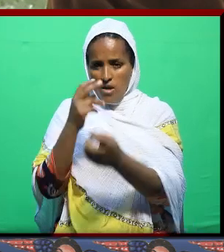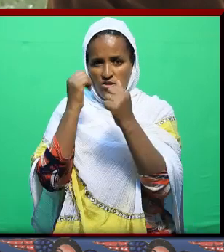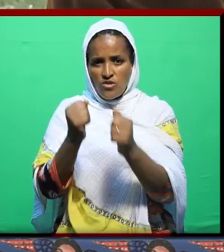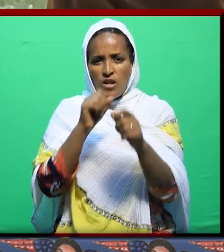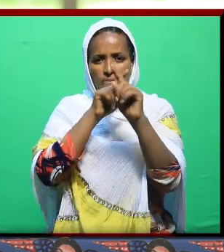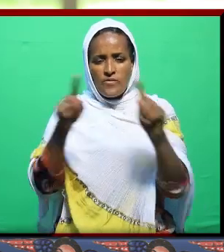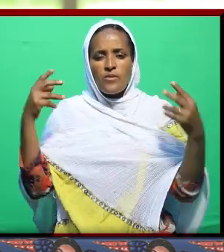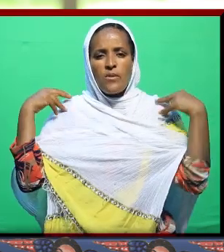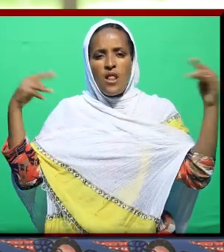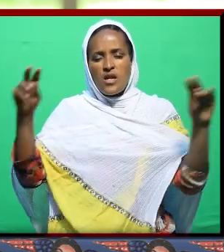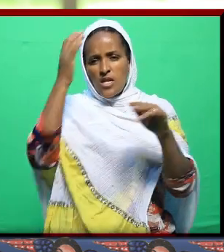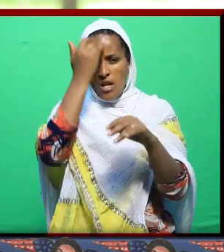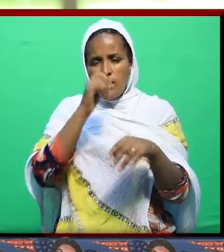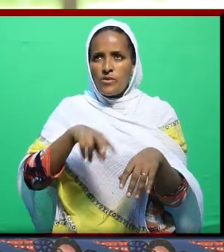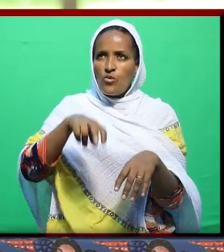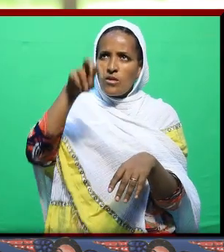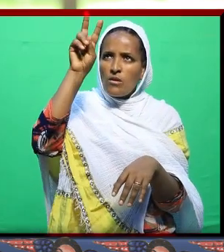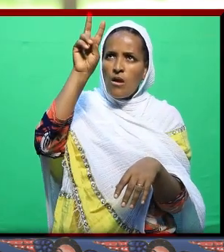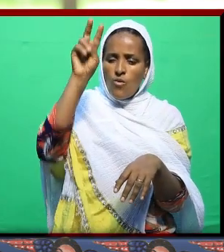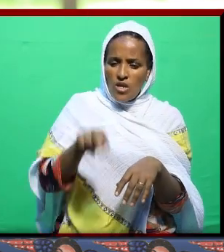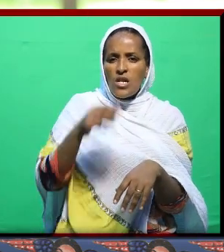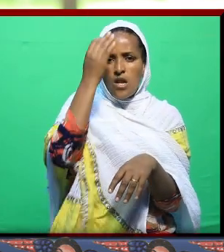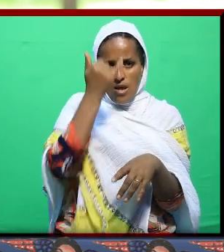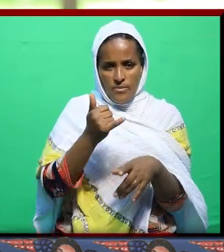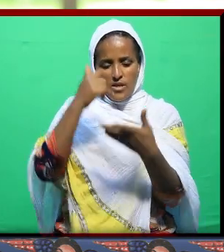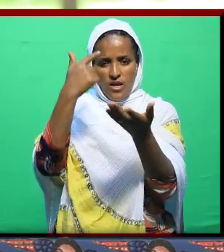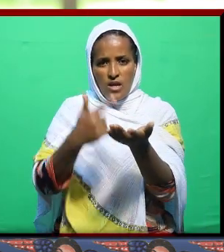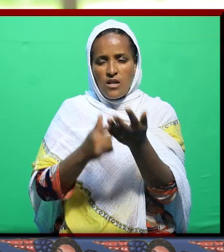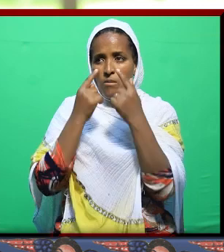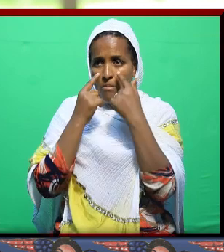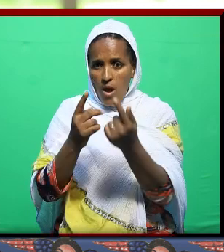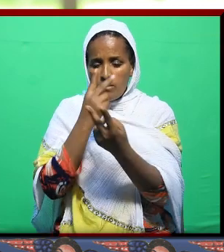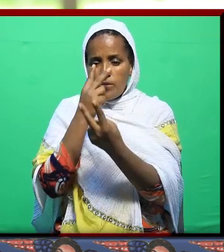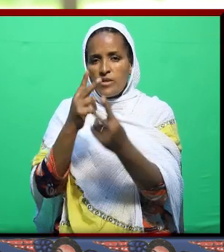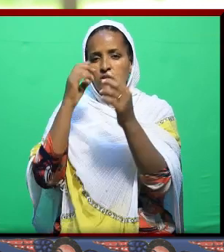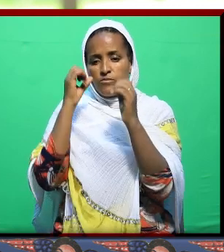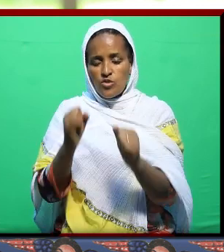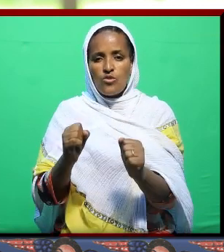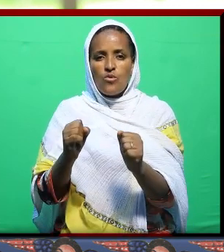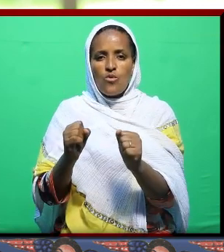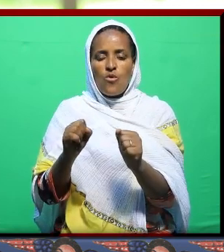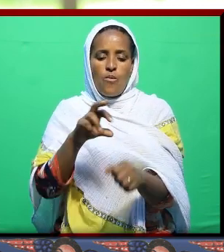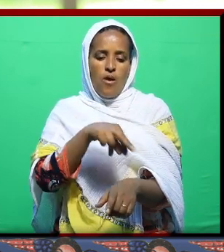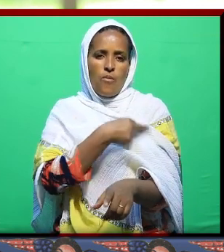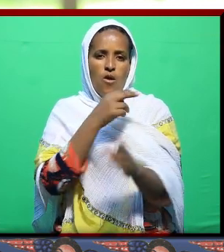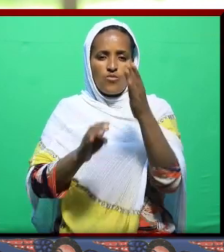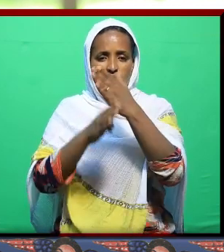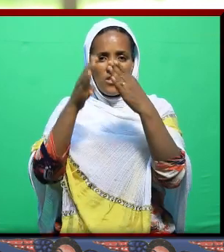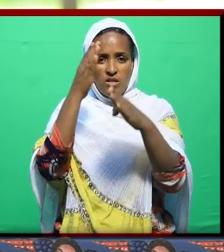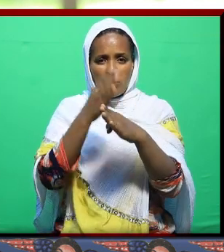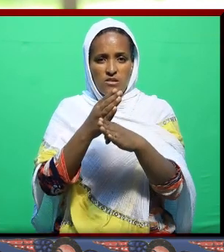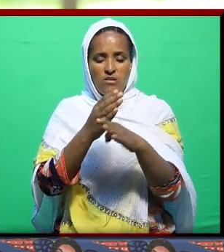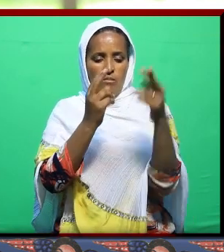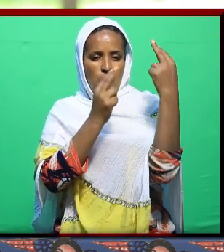ማየት እንችላለን። ግን መላእክት ለምን እንደወጡ እንደወረዱ ይሄንን ማየትና መመልከት የምንችል በሃይማኖት